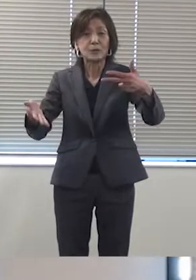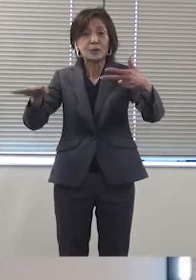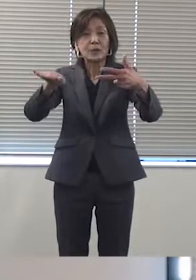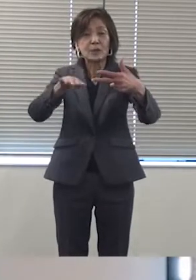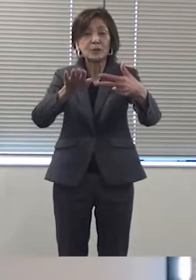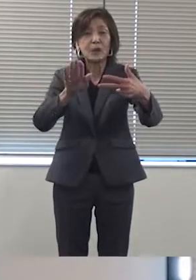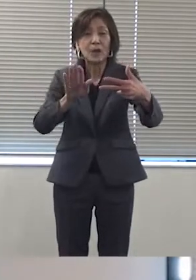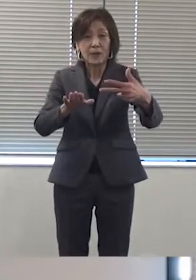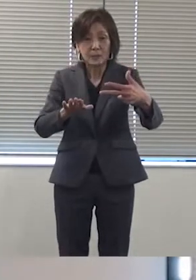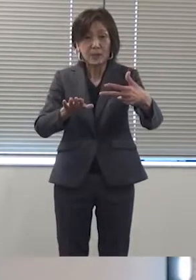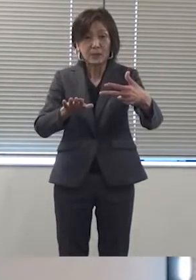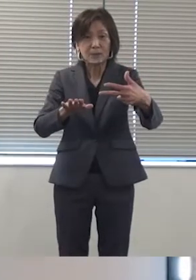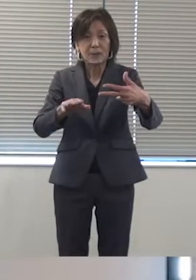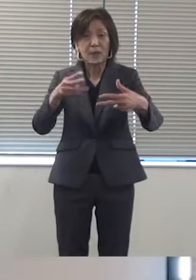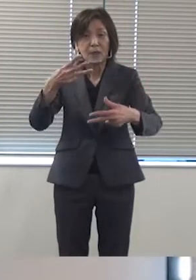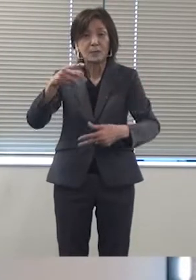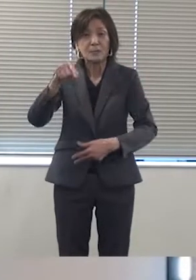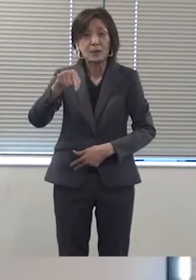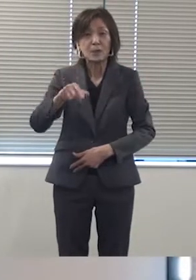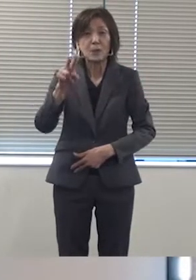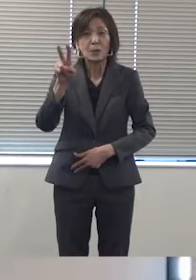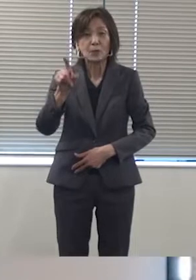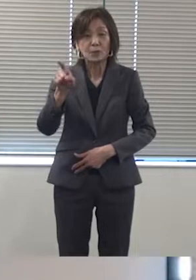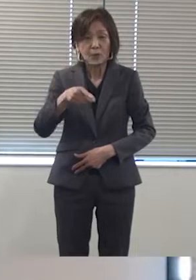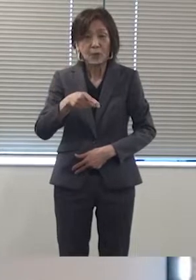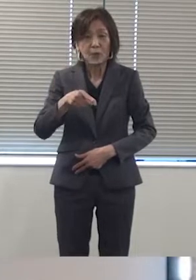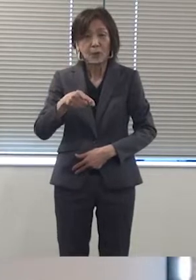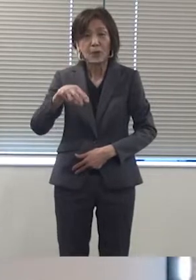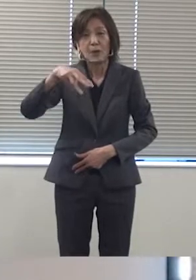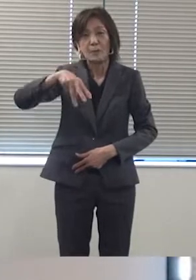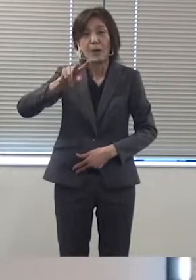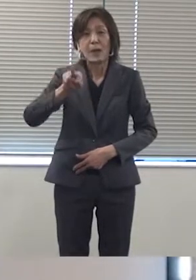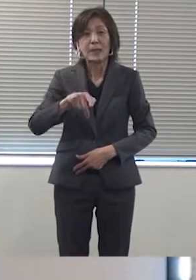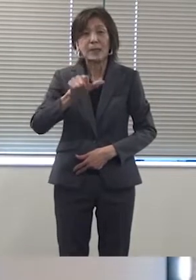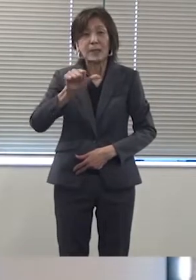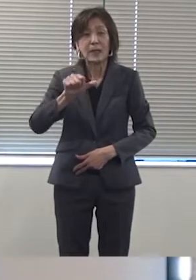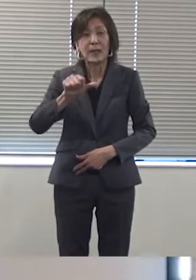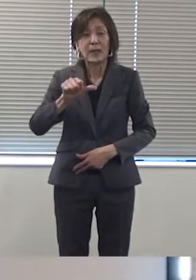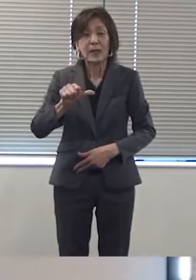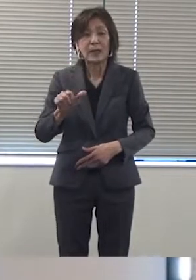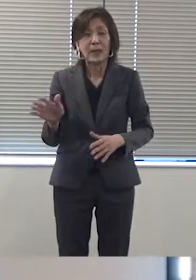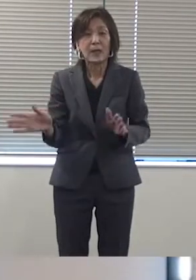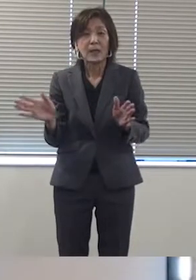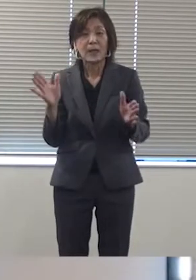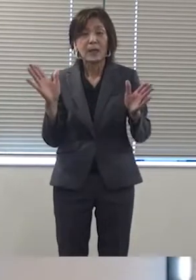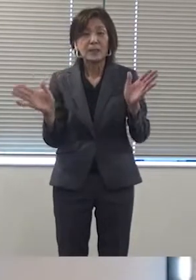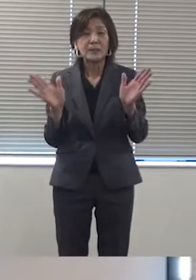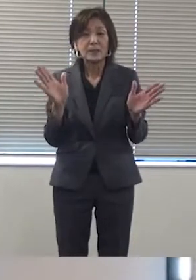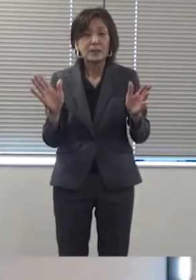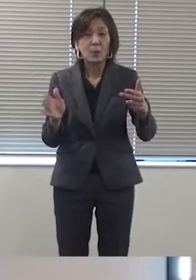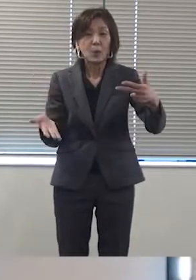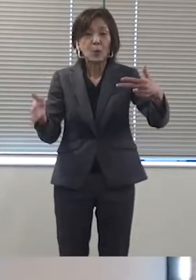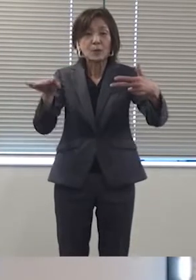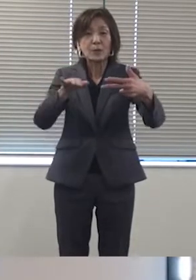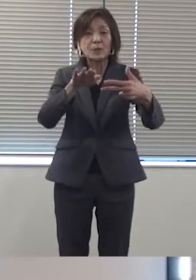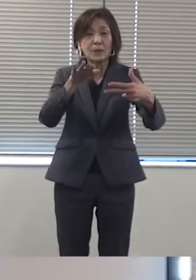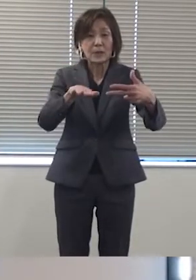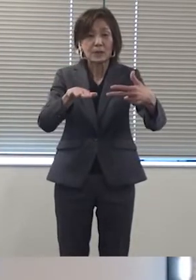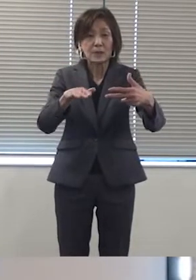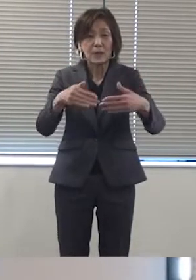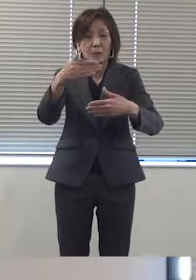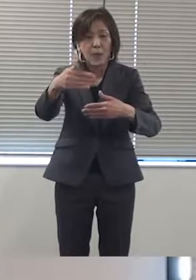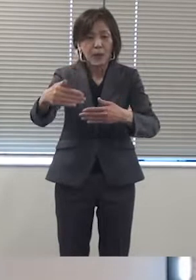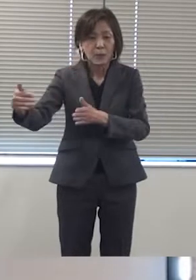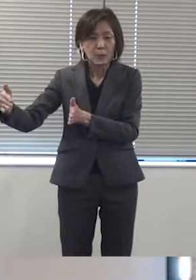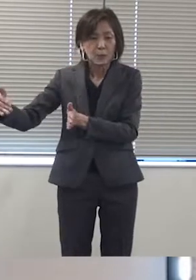のマリア園という、児童施設がありますので、ちょうど前の道路が拡張に入る状態、建て替